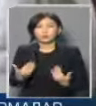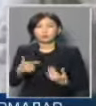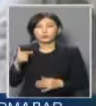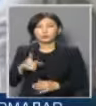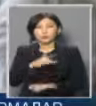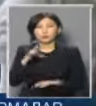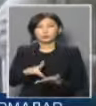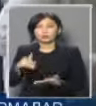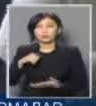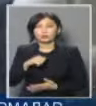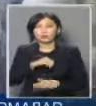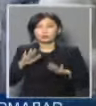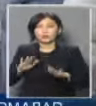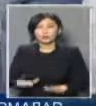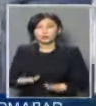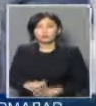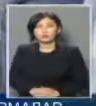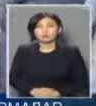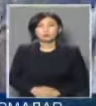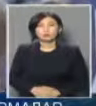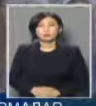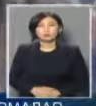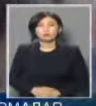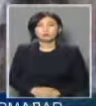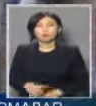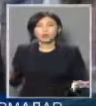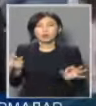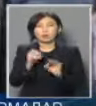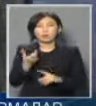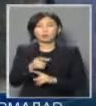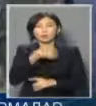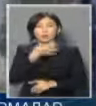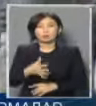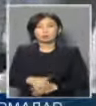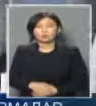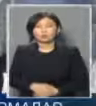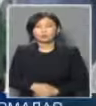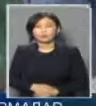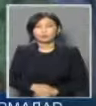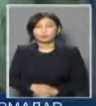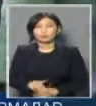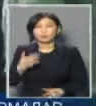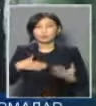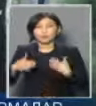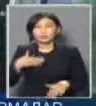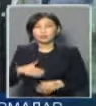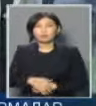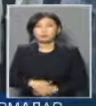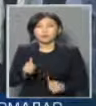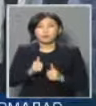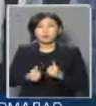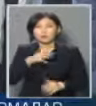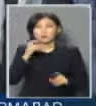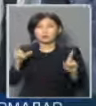Атырауда өзіміздің жергілікті болып отырған оркестріміз өте ұнады. Көңілімізден шықты. Олардың әрбір